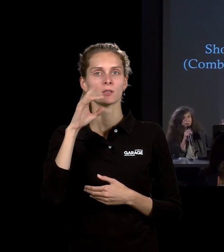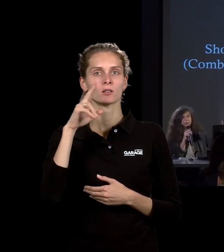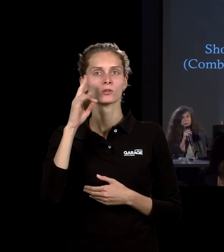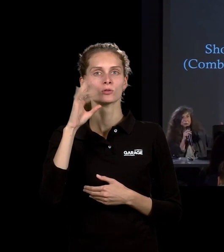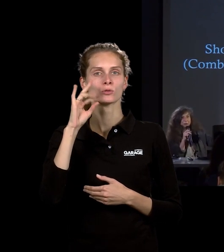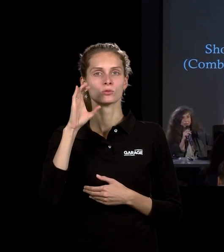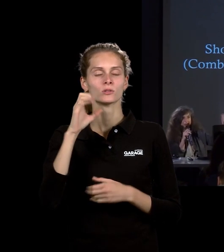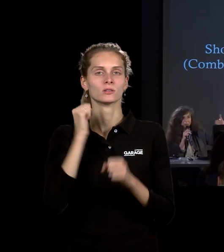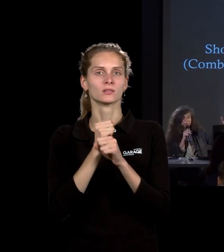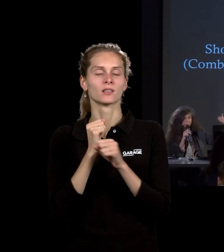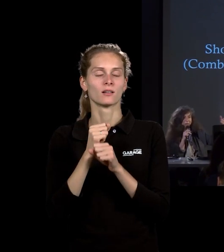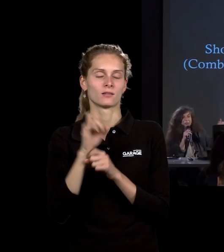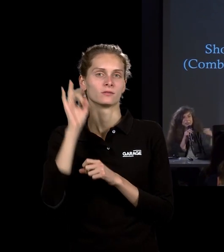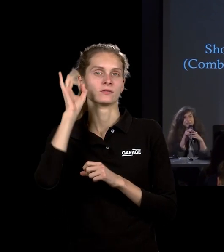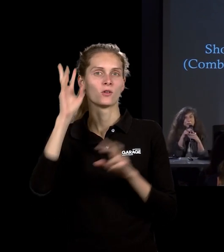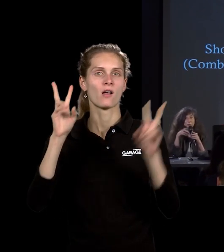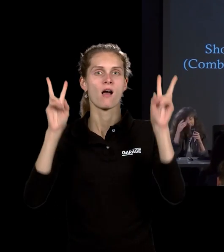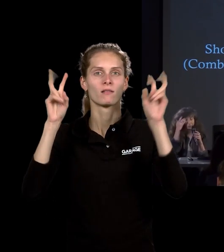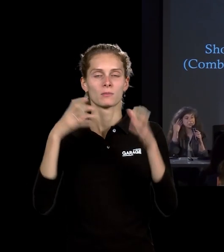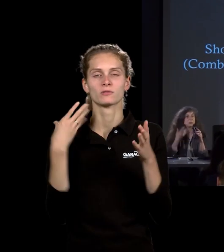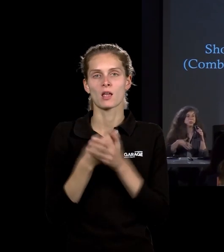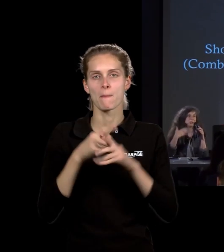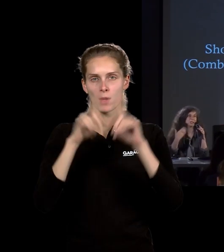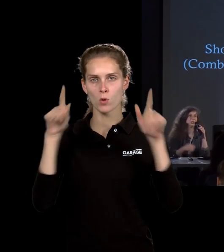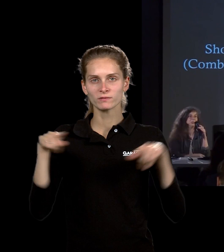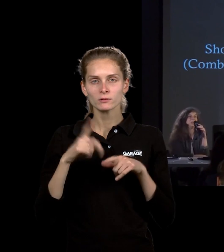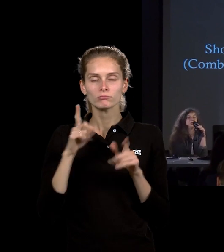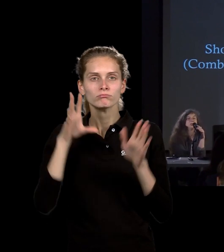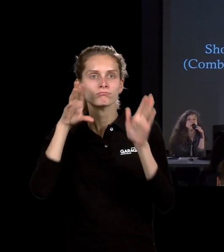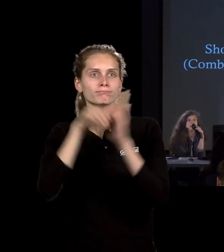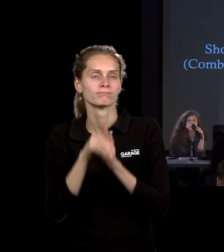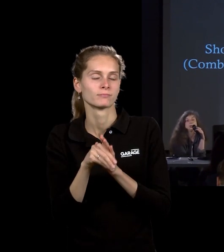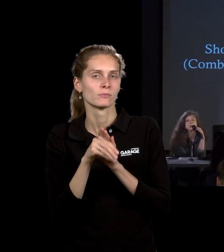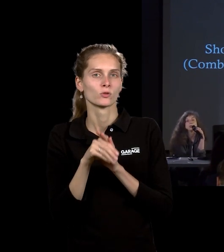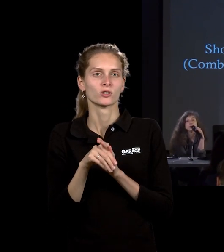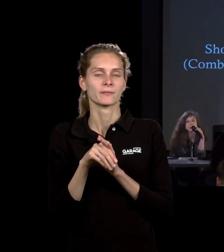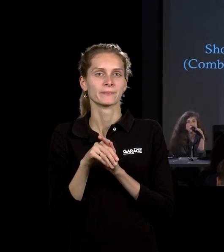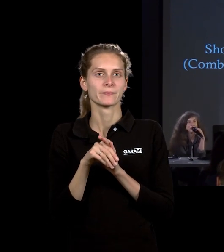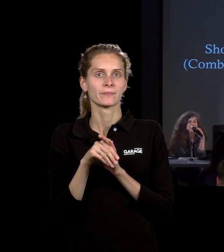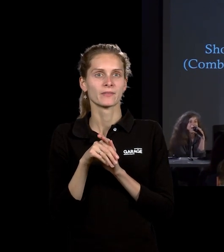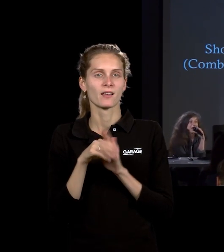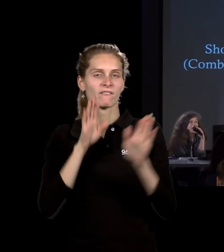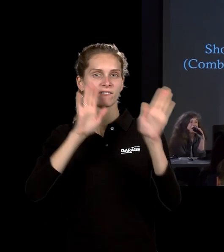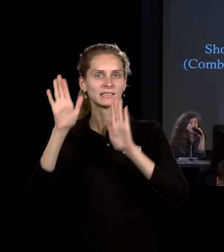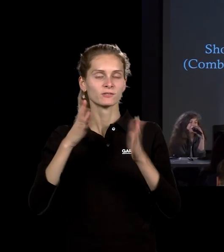чтобы включить его вот в этот самый комбайн пейнтинг, его такую картину-выставку его друга